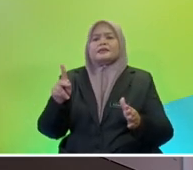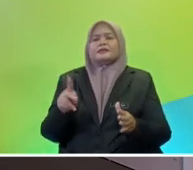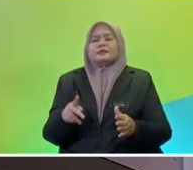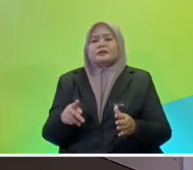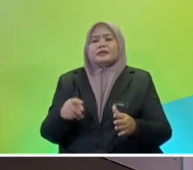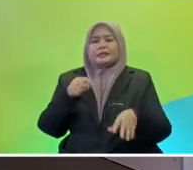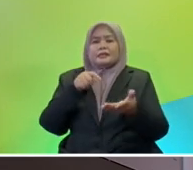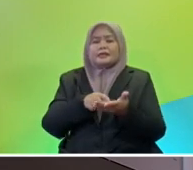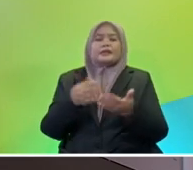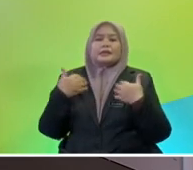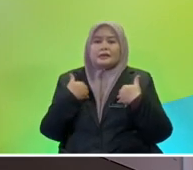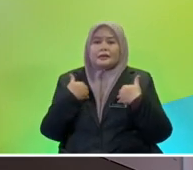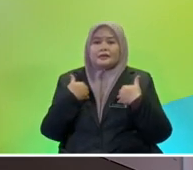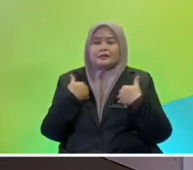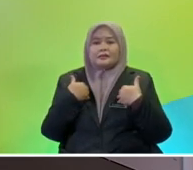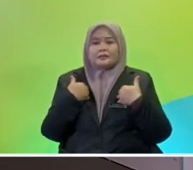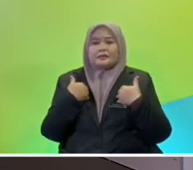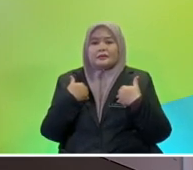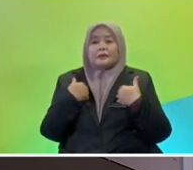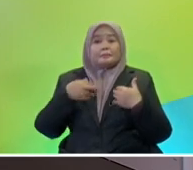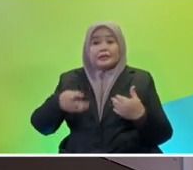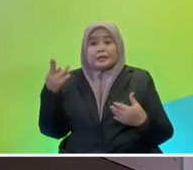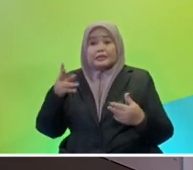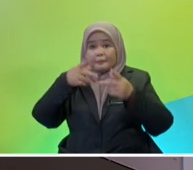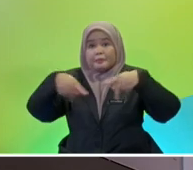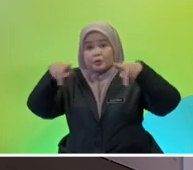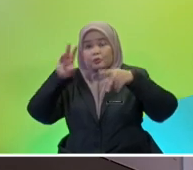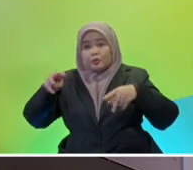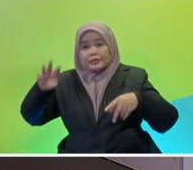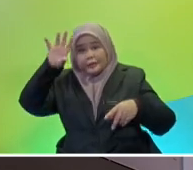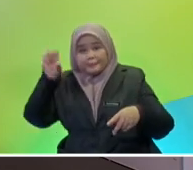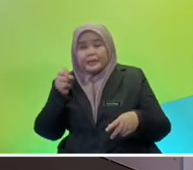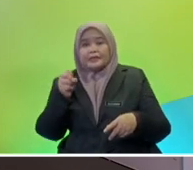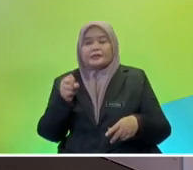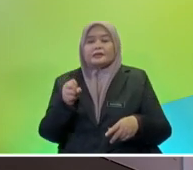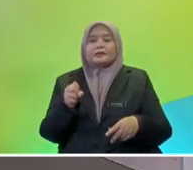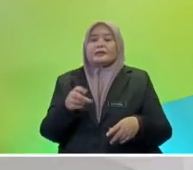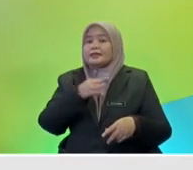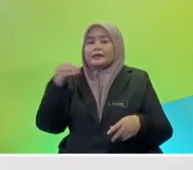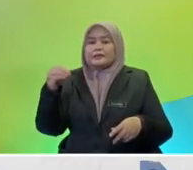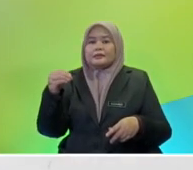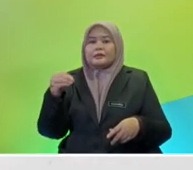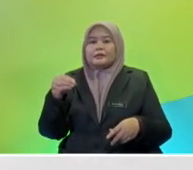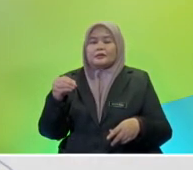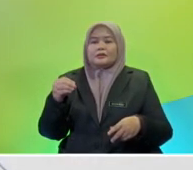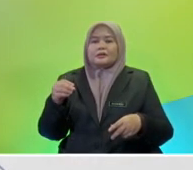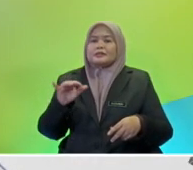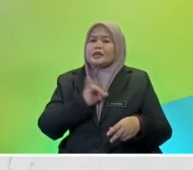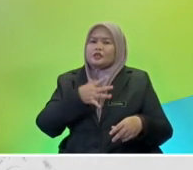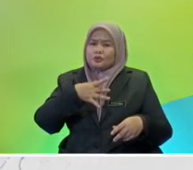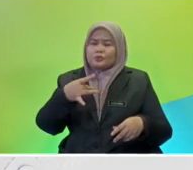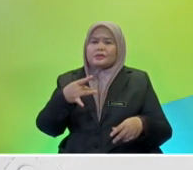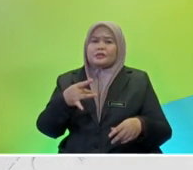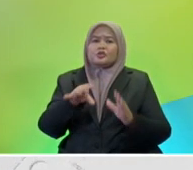dia punya pengaruh yang perlu cabai Oke dan ustadzah menggunakan